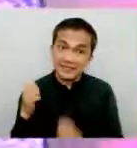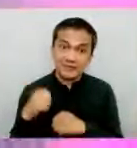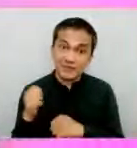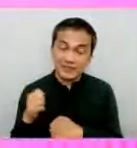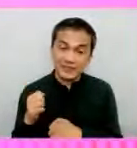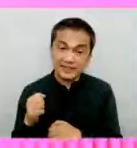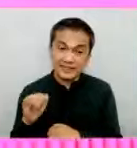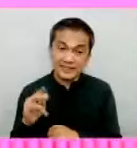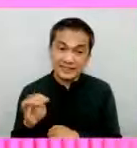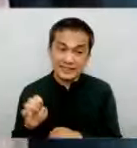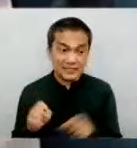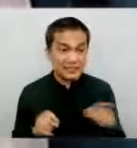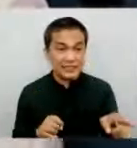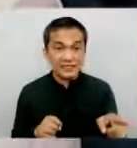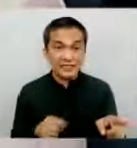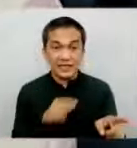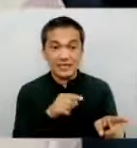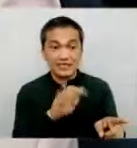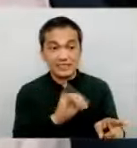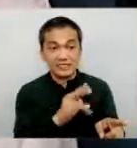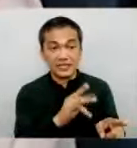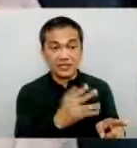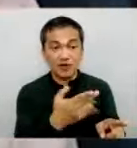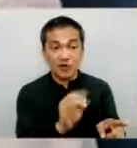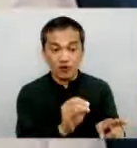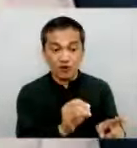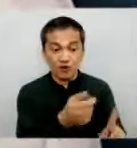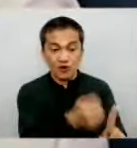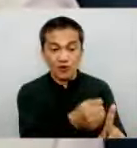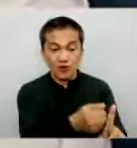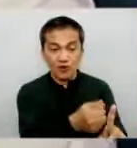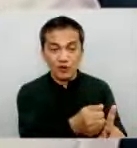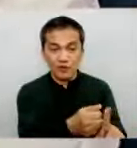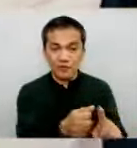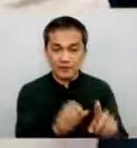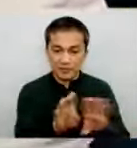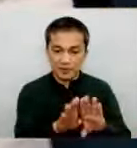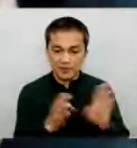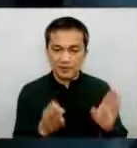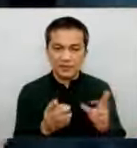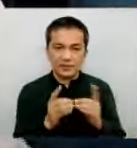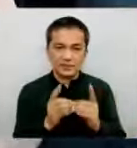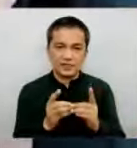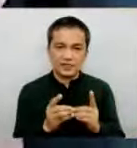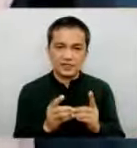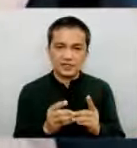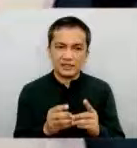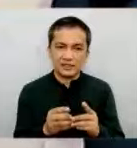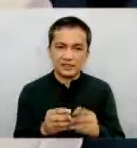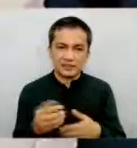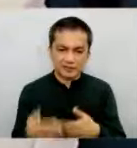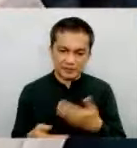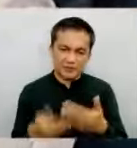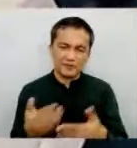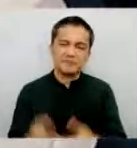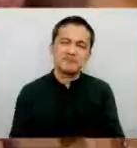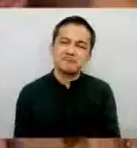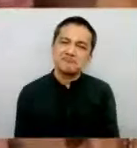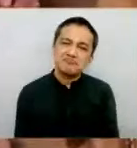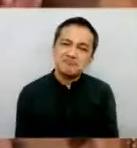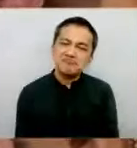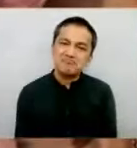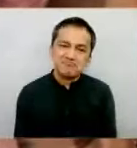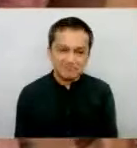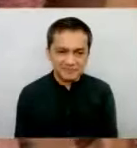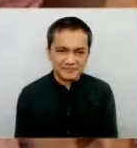si Jericho Rosales pa mismo at mag-o-open up na dating stage na nga silang dalawa. At sa